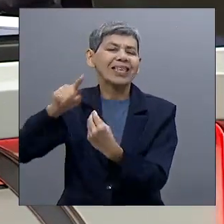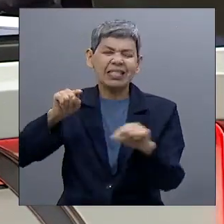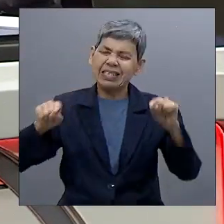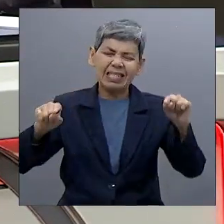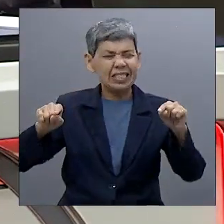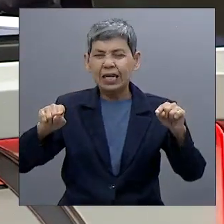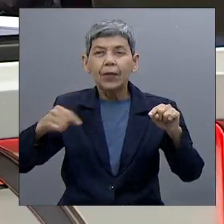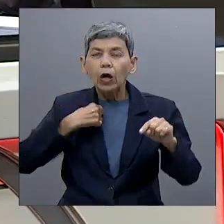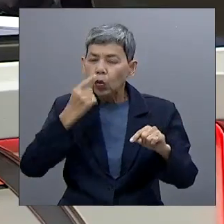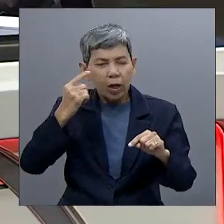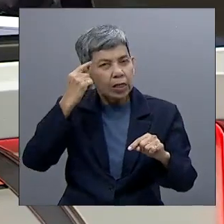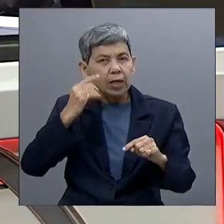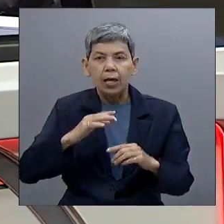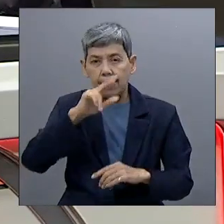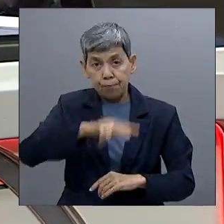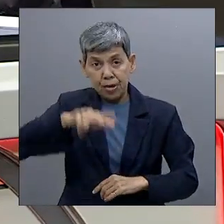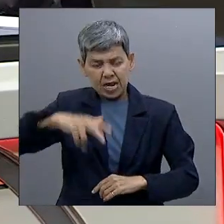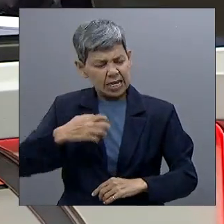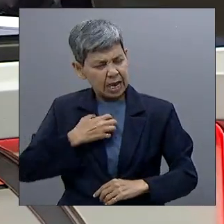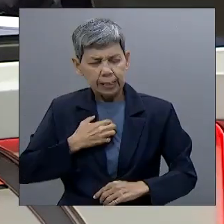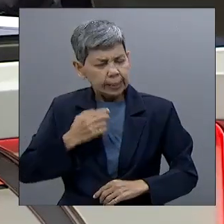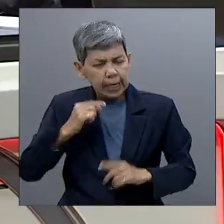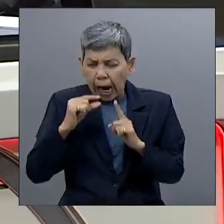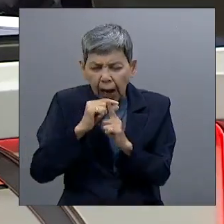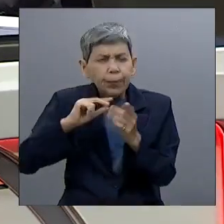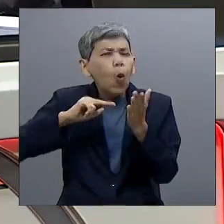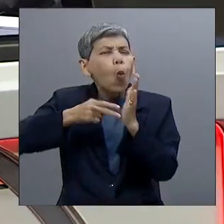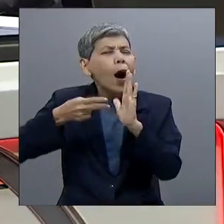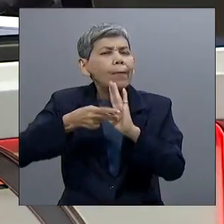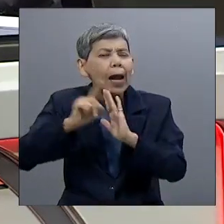ยเป็นอีกหนึ่งบทบาทของเพื่อไทยที่จะต้องหาคำนิยามในเรื่องนี้ให้ชัดเจนนะคะ